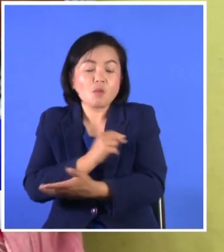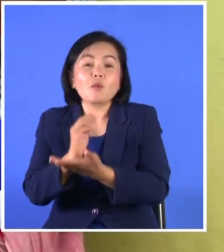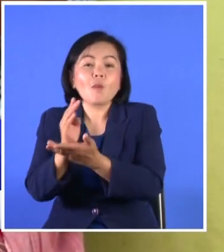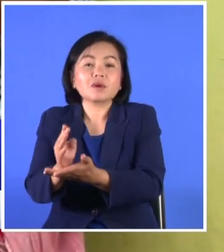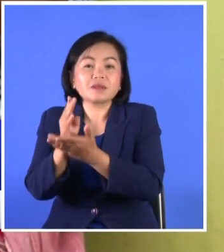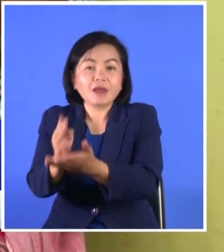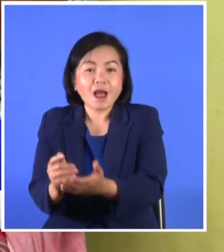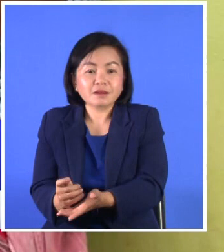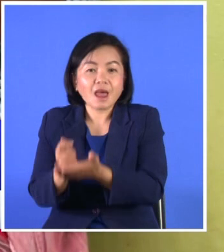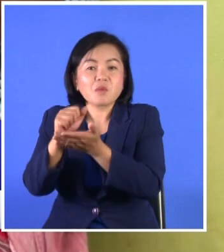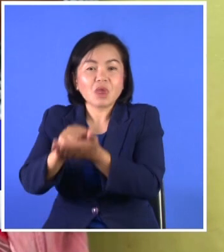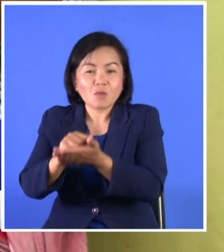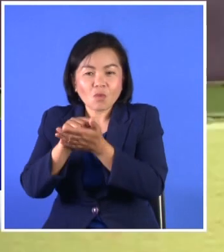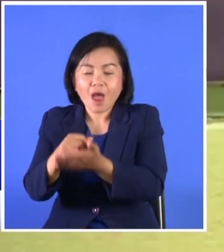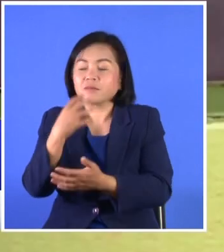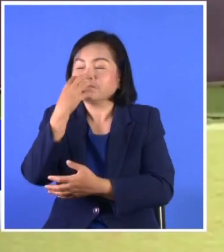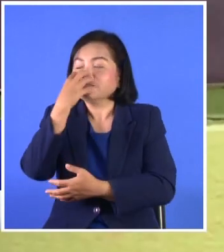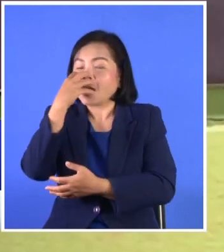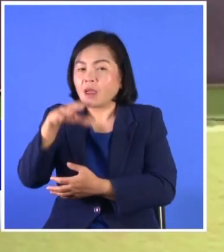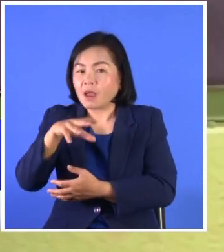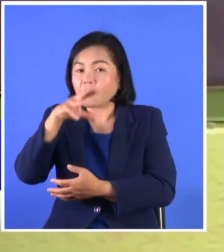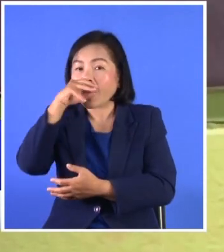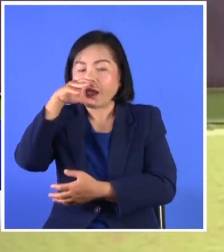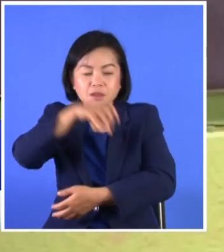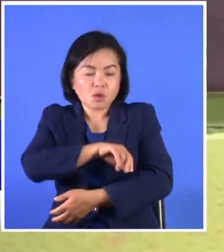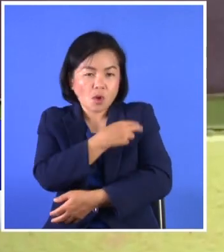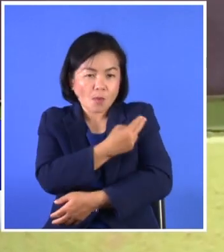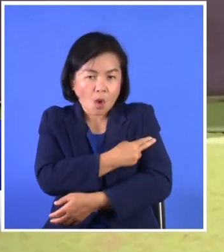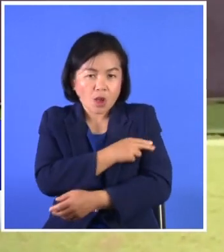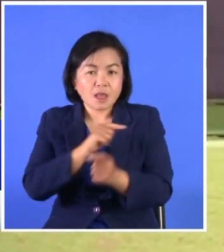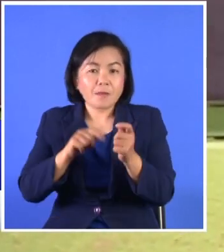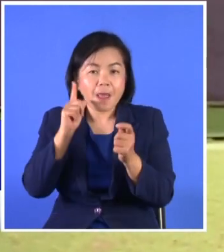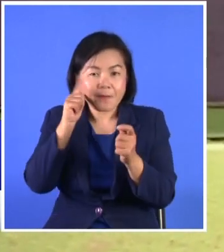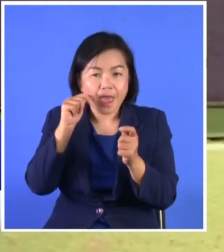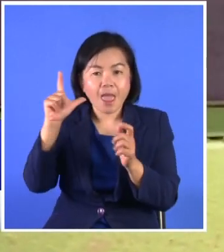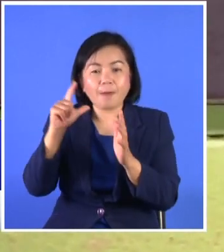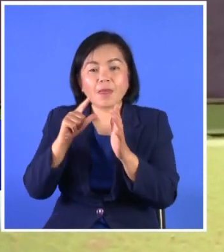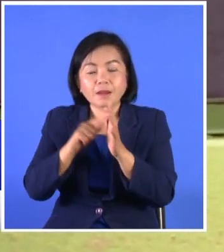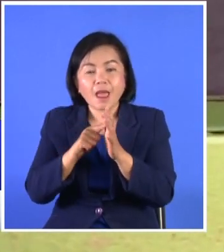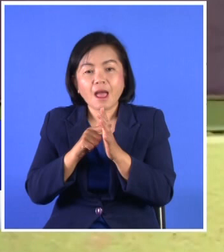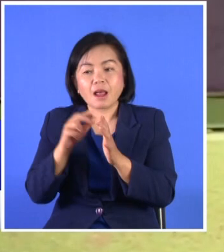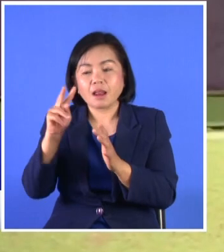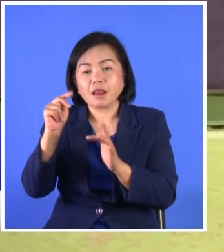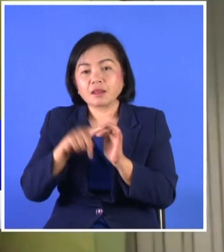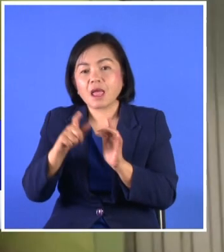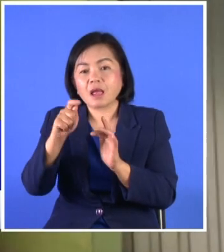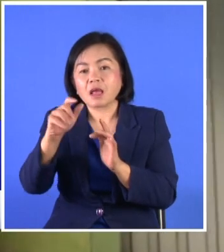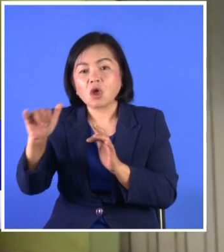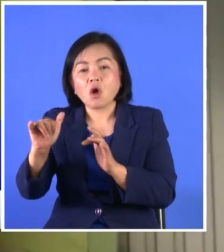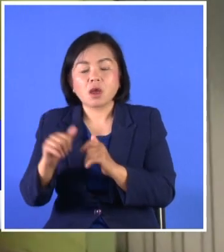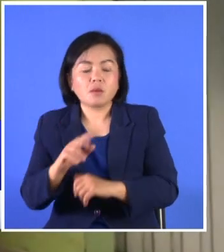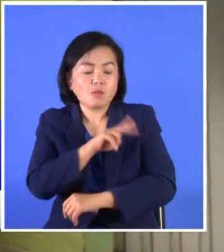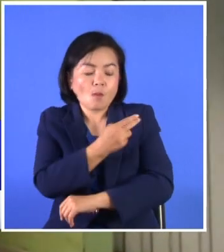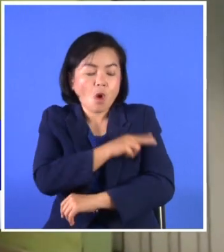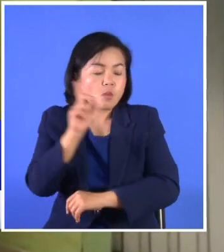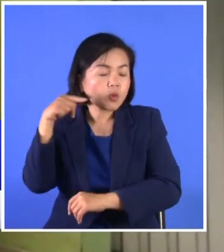ให้ทันทีเลยค่ะส่วนทางด้านผู้อำนวยการโรงพยาบาลแม่ลาน้อยแพทย์หญิงสุพรรษาศรีชุ่มจิตก็กล่าวขอบคุณแล้วก็พูดถึงความจ